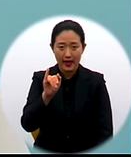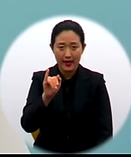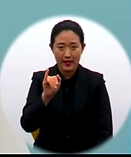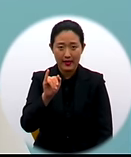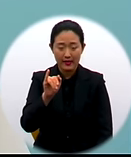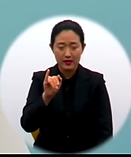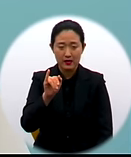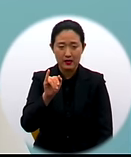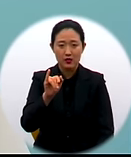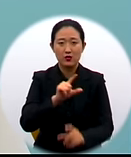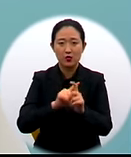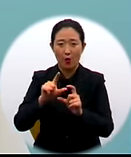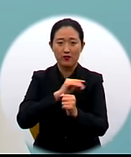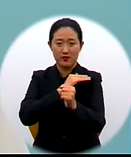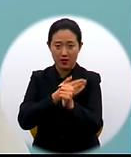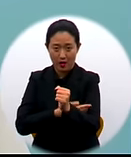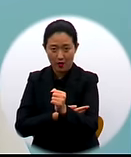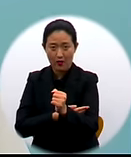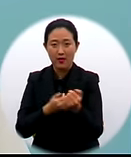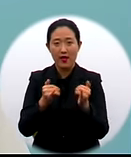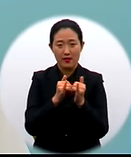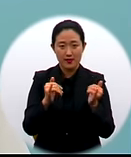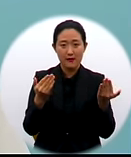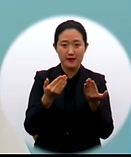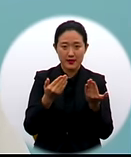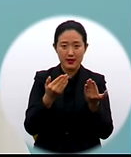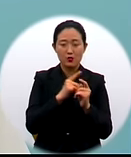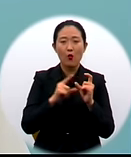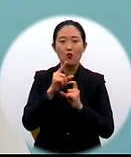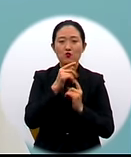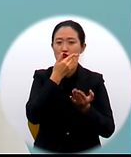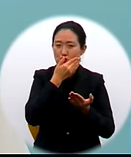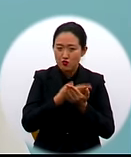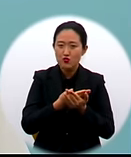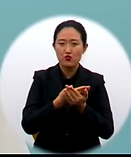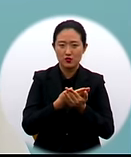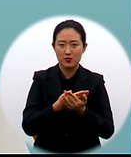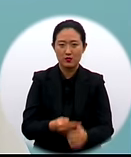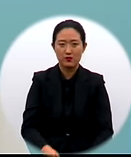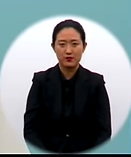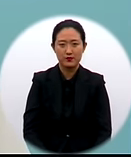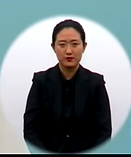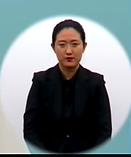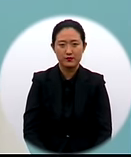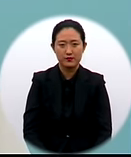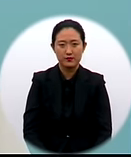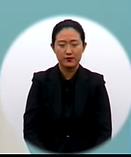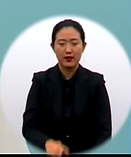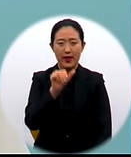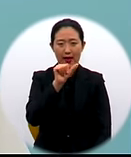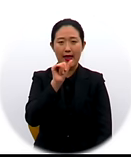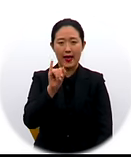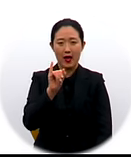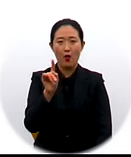AI가 새를 확산하면 확산할수록 기업들은 오히려 인간의 고유한 특성이 훨씬 더 중요해지는 시대가 도래하고